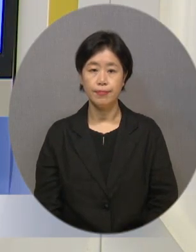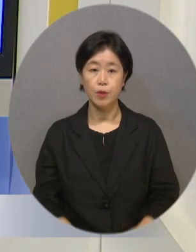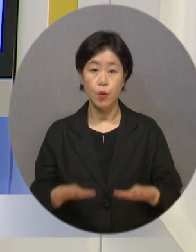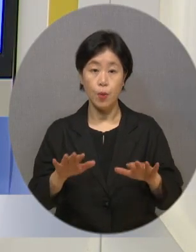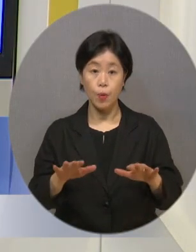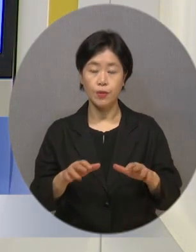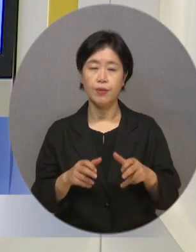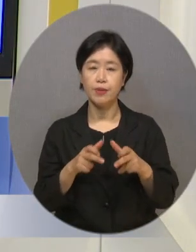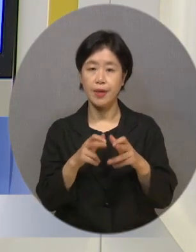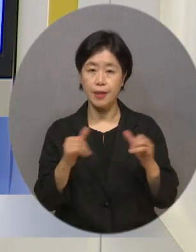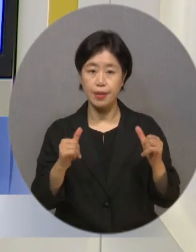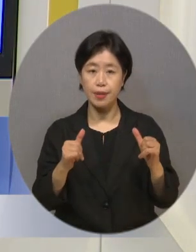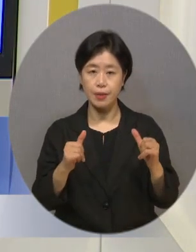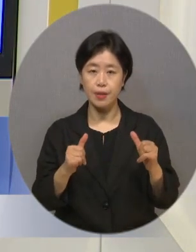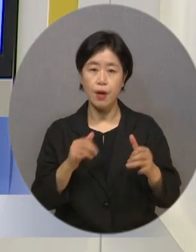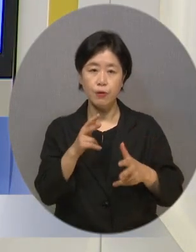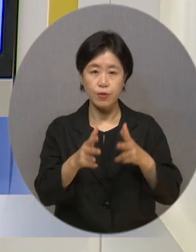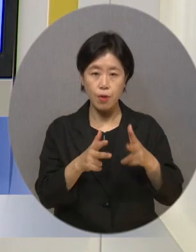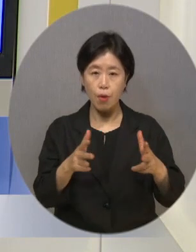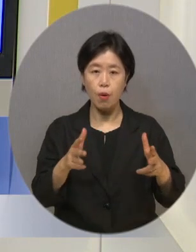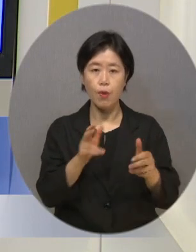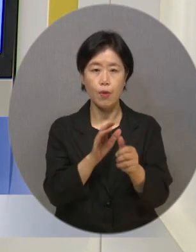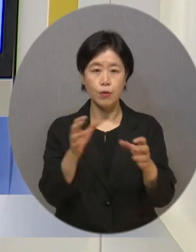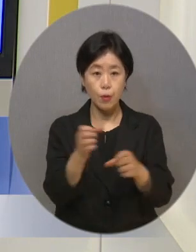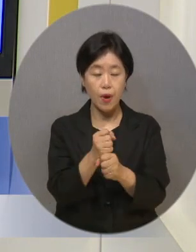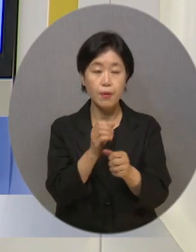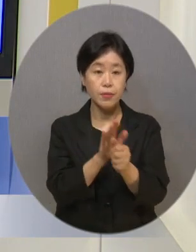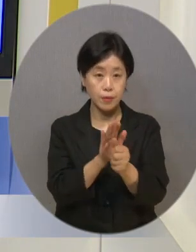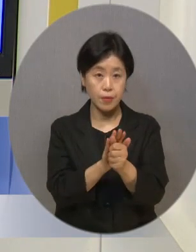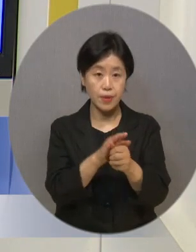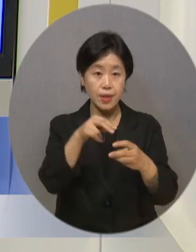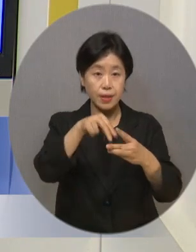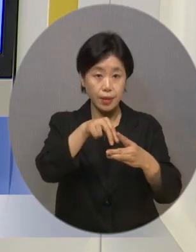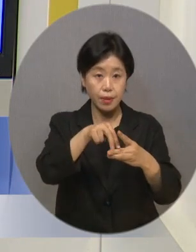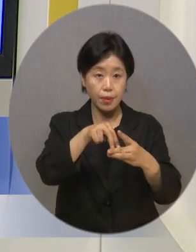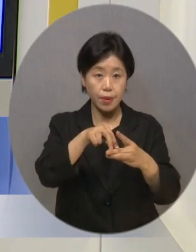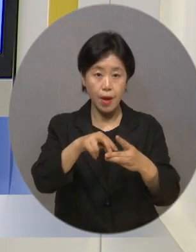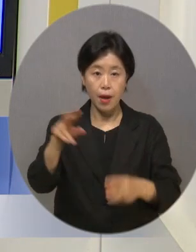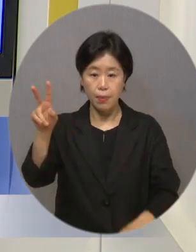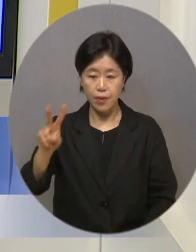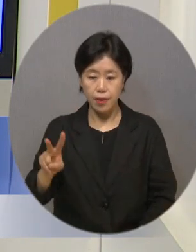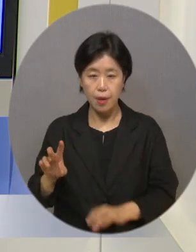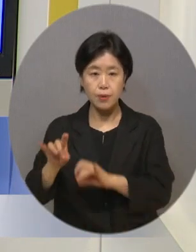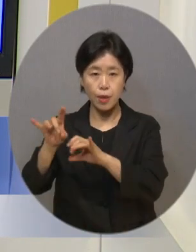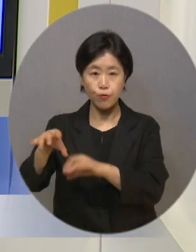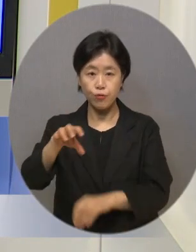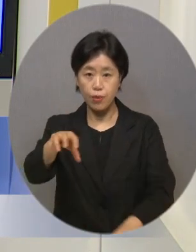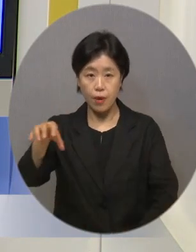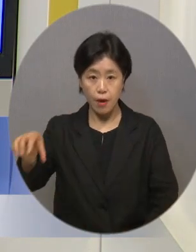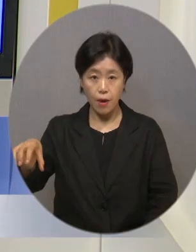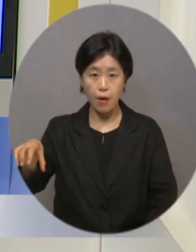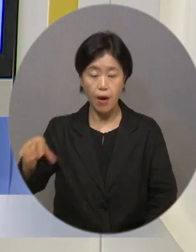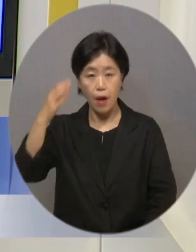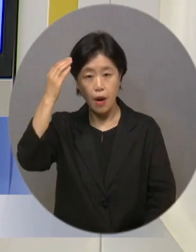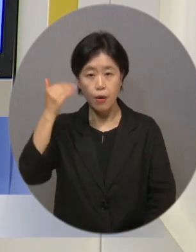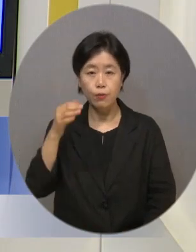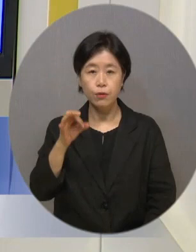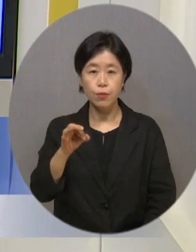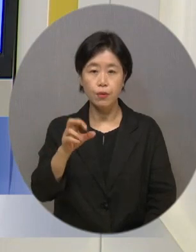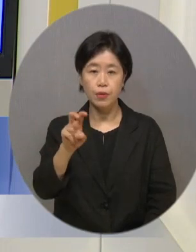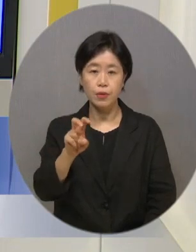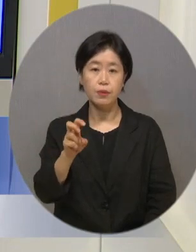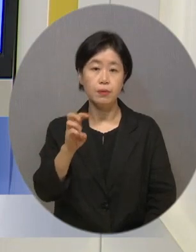3면에는 장행기업 종합지원센터가이 베트남과 태국에서 약 180만 달러 우리돈 약